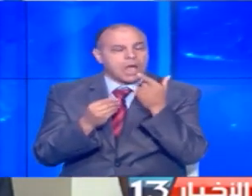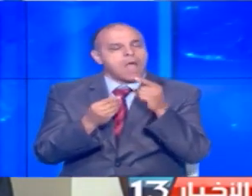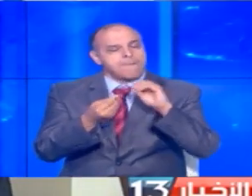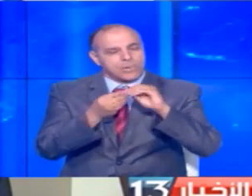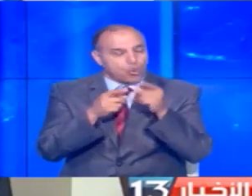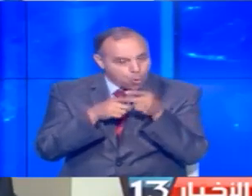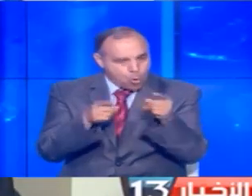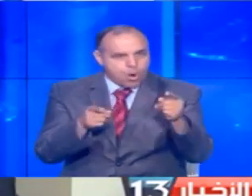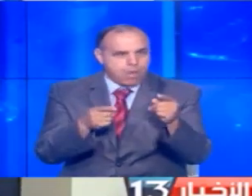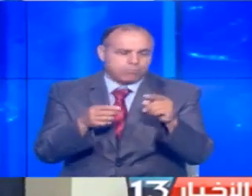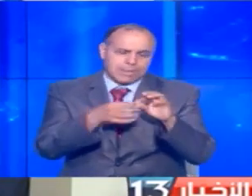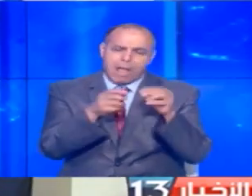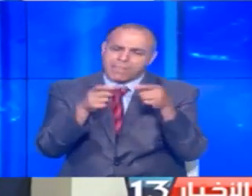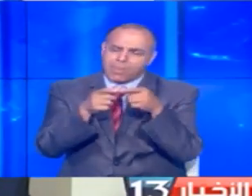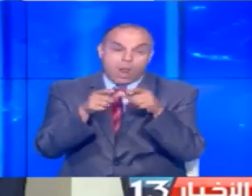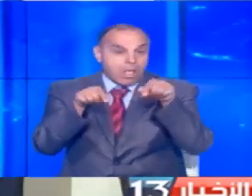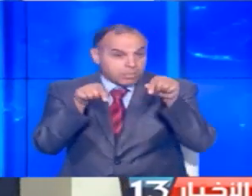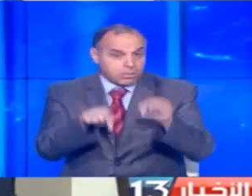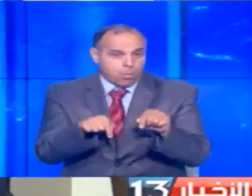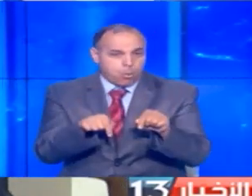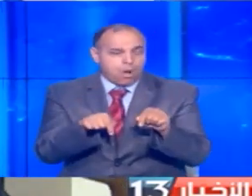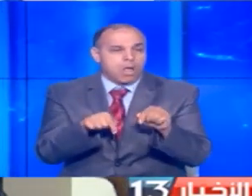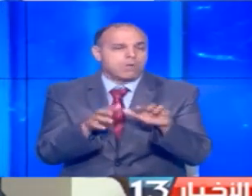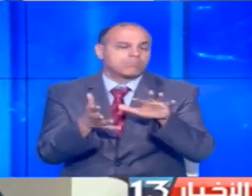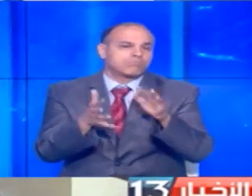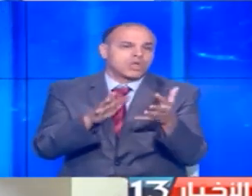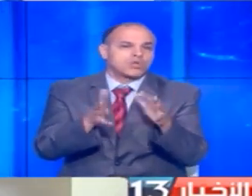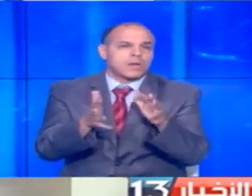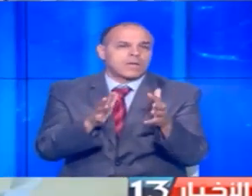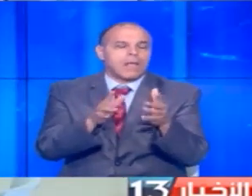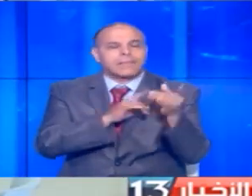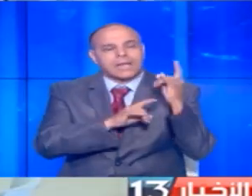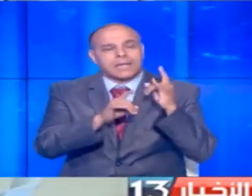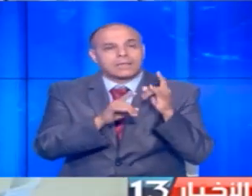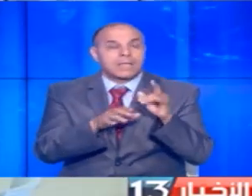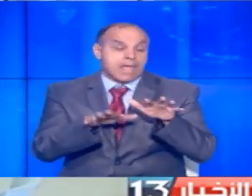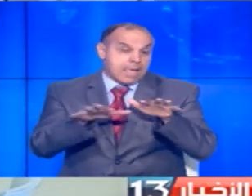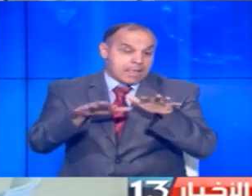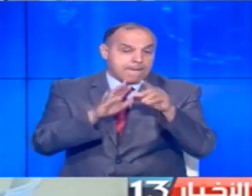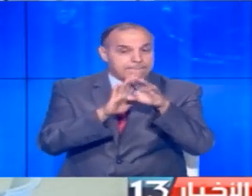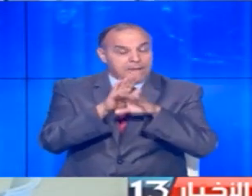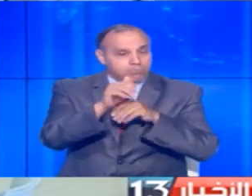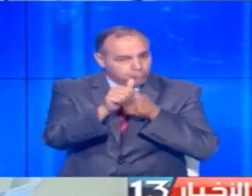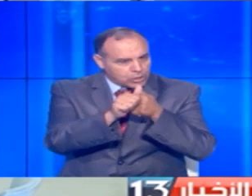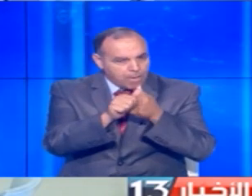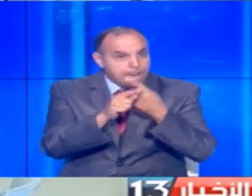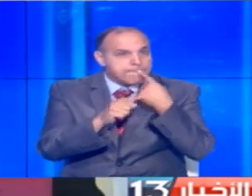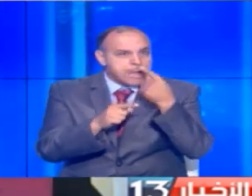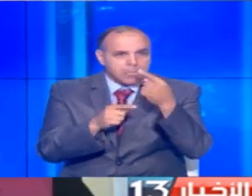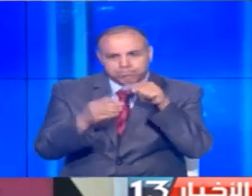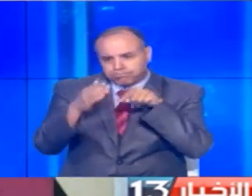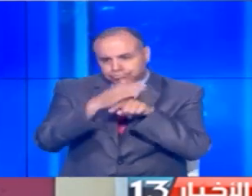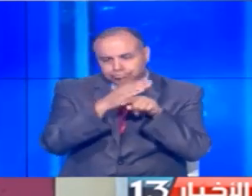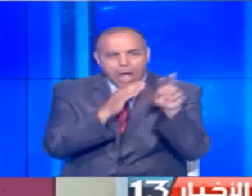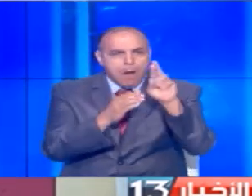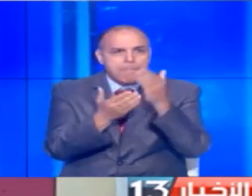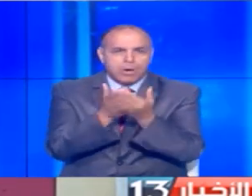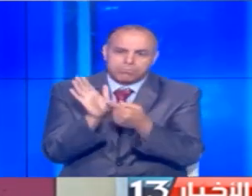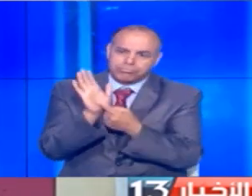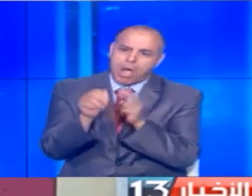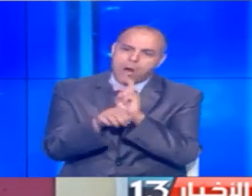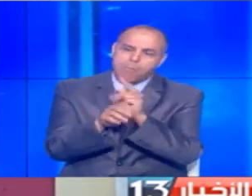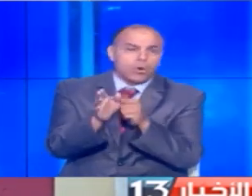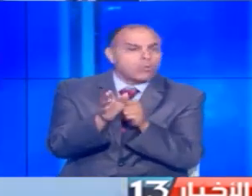الاستيلاءات على الأموال العمومية، واللي هي أصبحت عندها ربما صبغة تاريخية. وتسعى خطة المتابعة بعد رصد الإخلالات في التقارير الرقابية